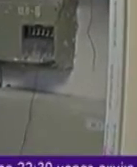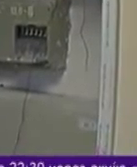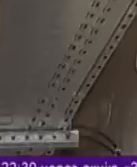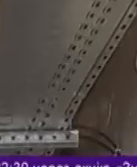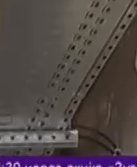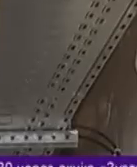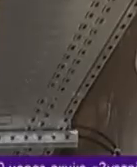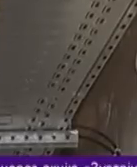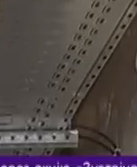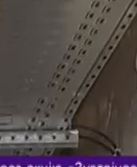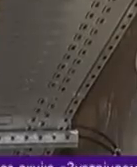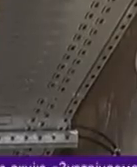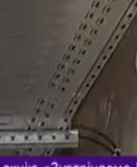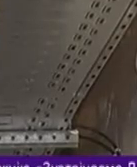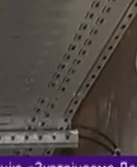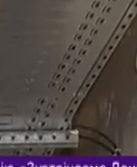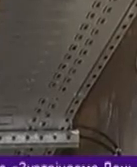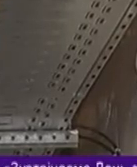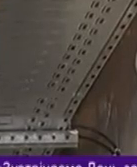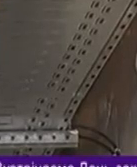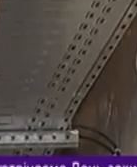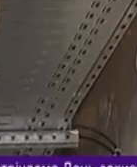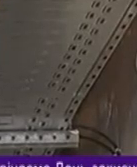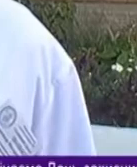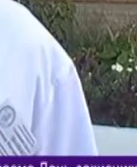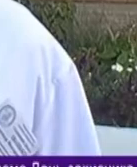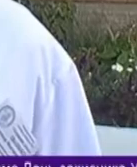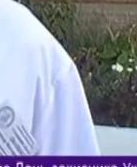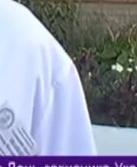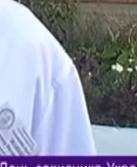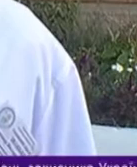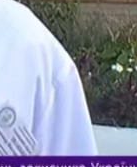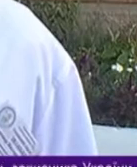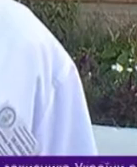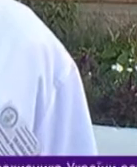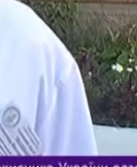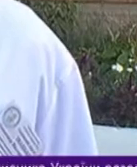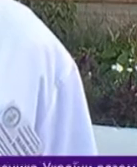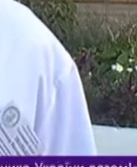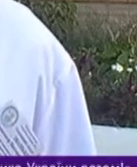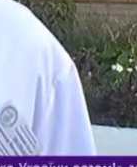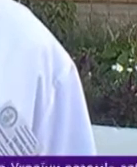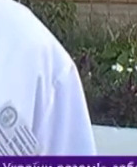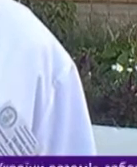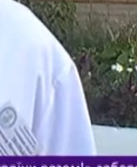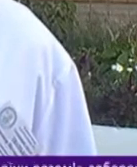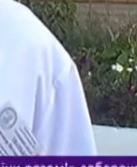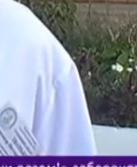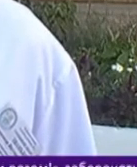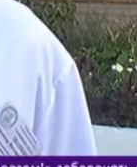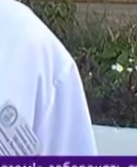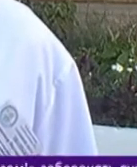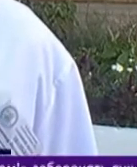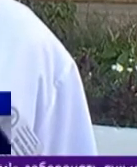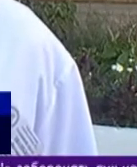операційна, в якій можна проводити унікальні для України операції на серці. Ангіографічна установка, яка в цьому